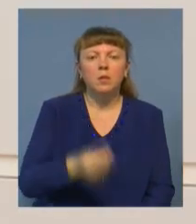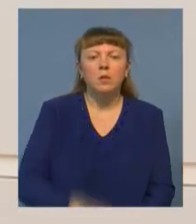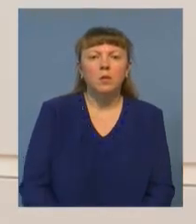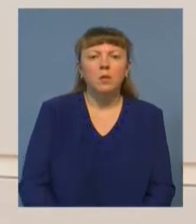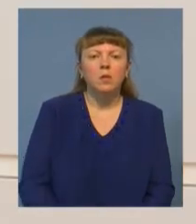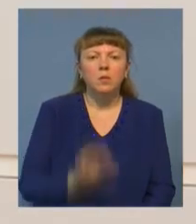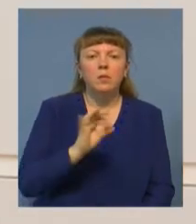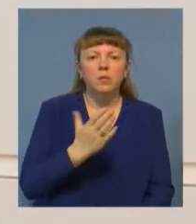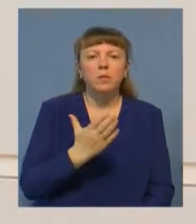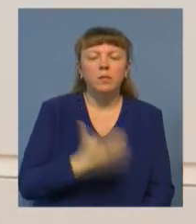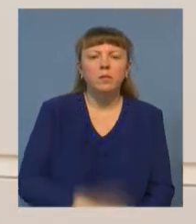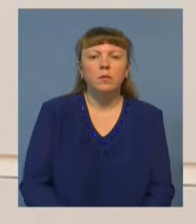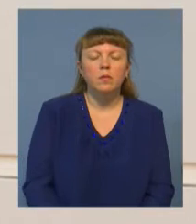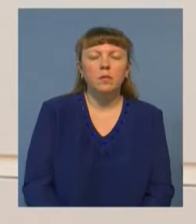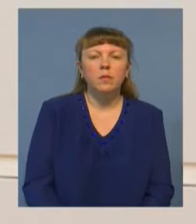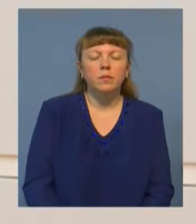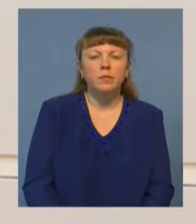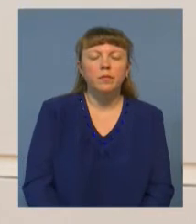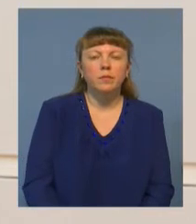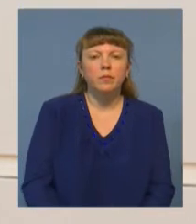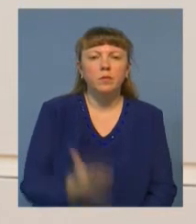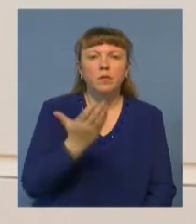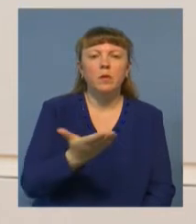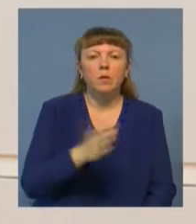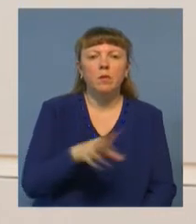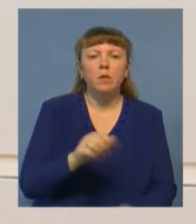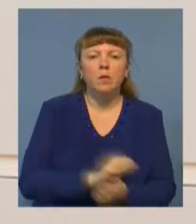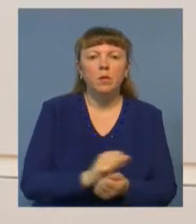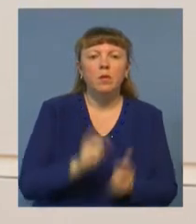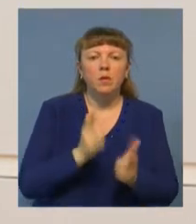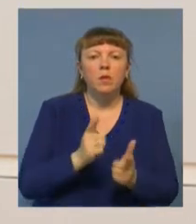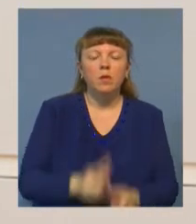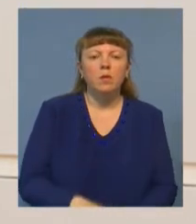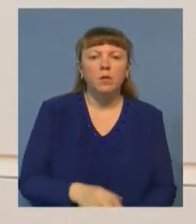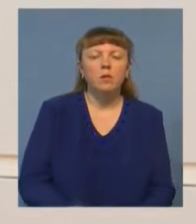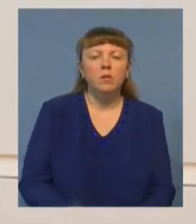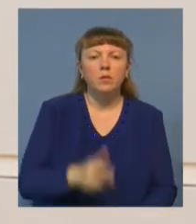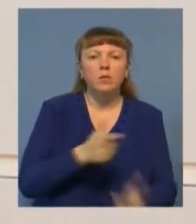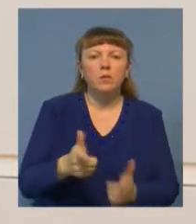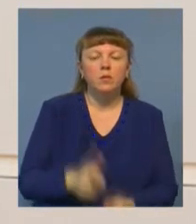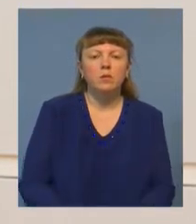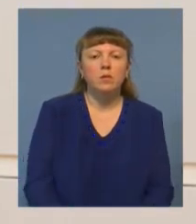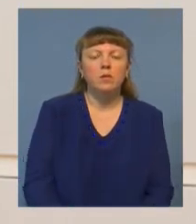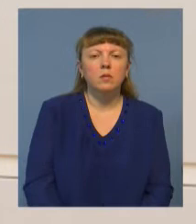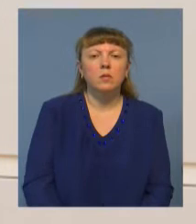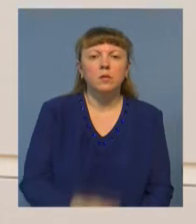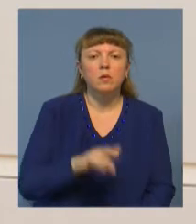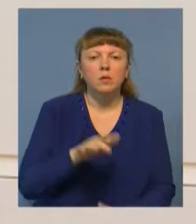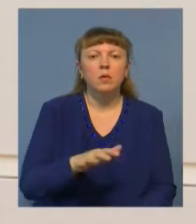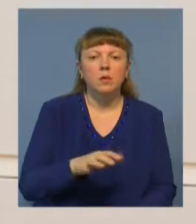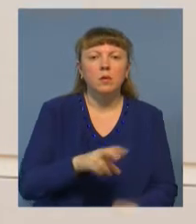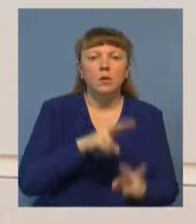в размере 0,5 МРП и предоставлены все документы. А уже в ходе подготовки дела к судебному